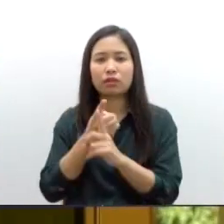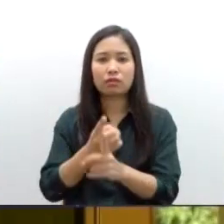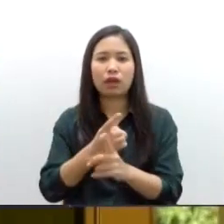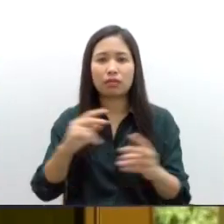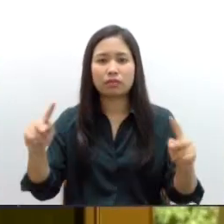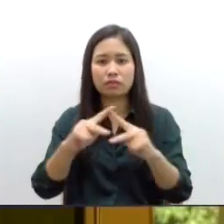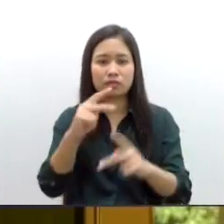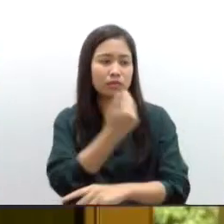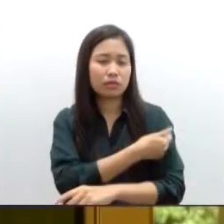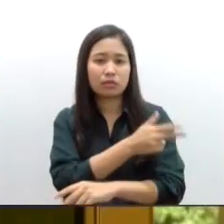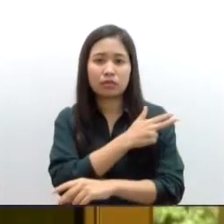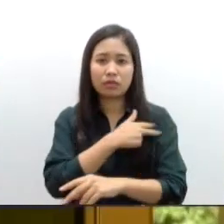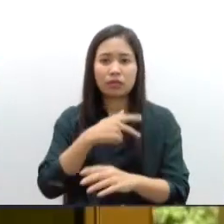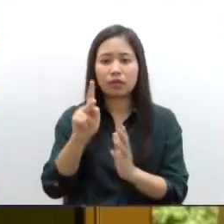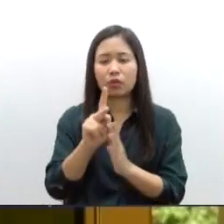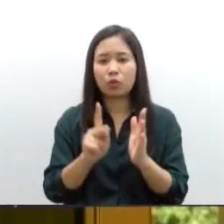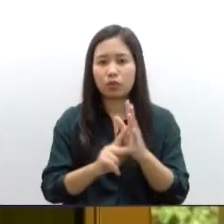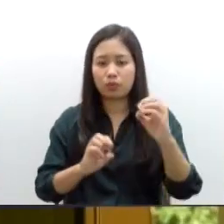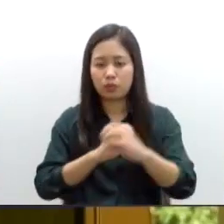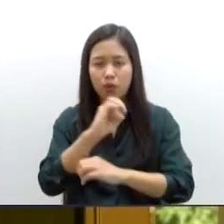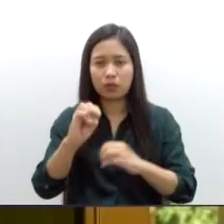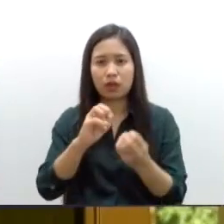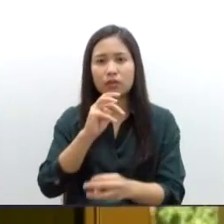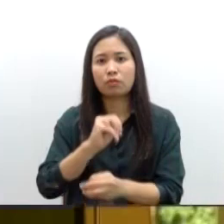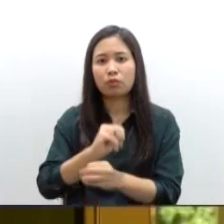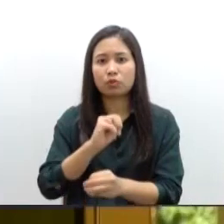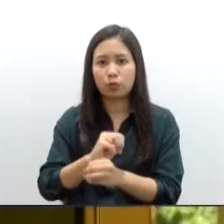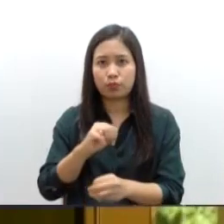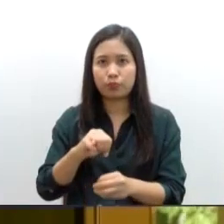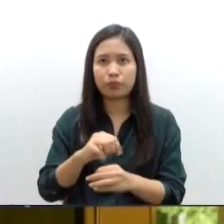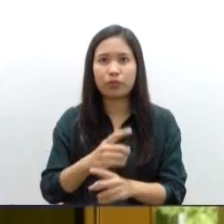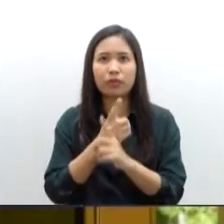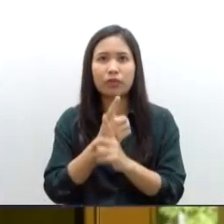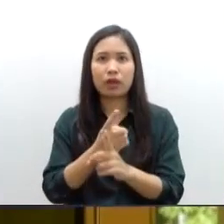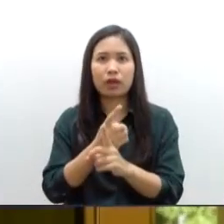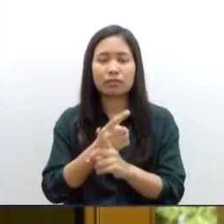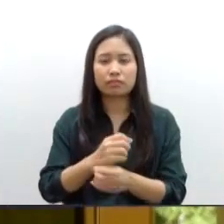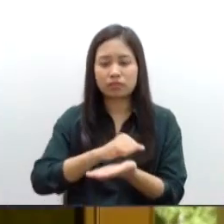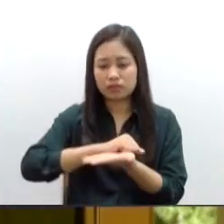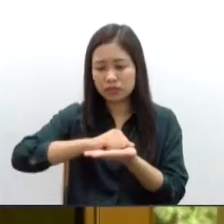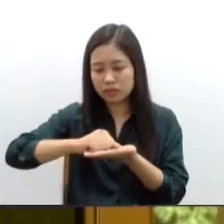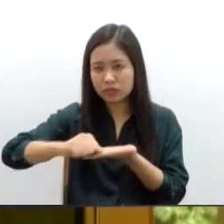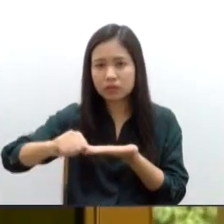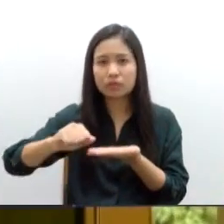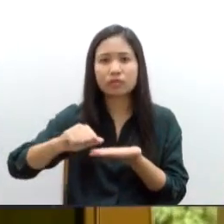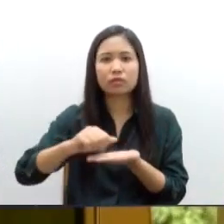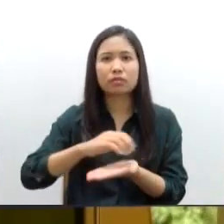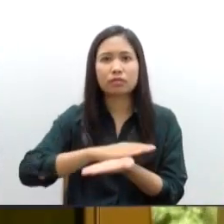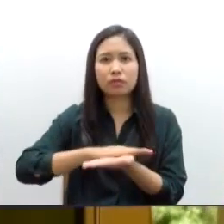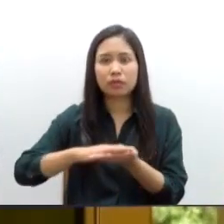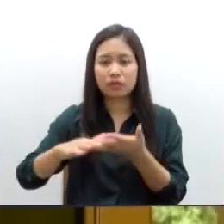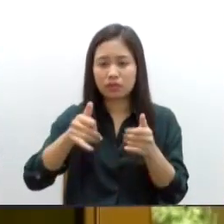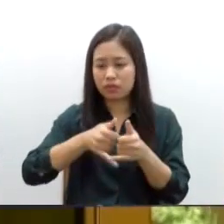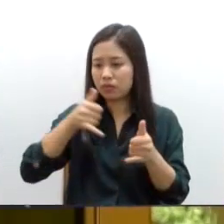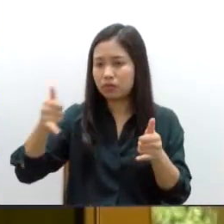การรักษาความปลอดภัยอย่างเหมาะสมหน้ากากการทำความสะอาดเว้นระยะห่าง